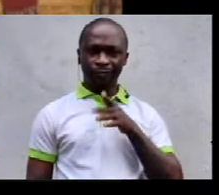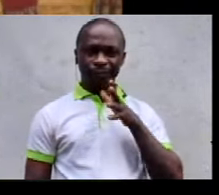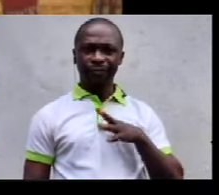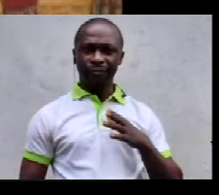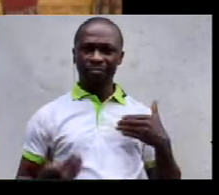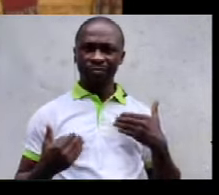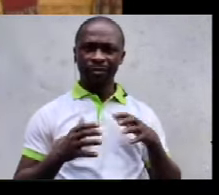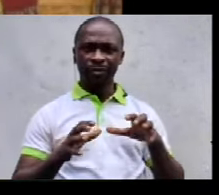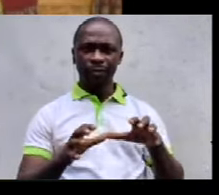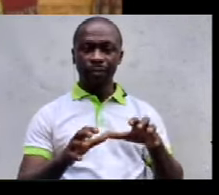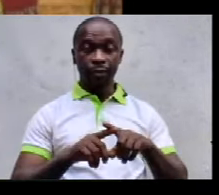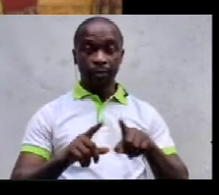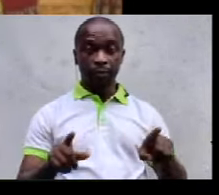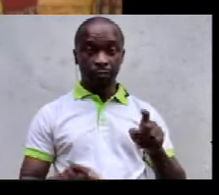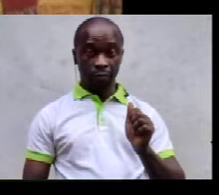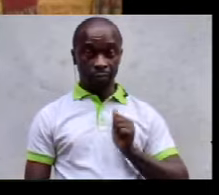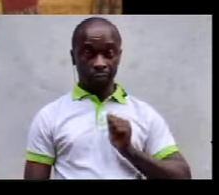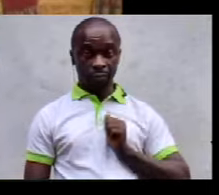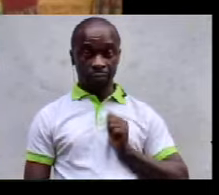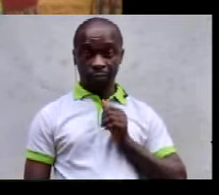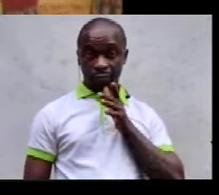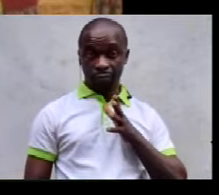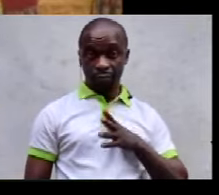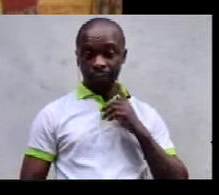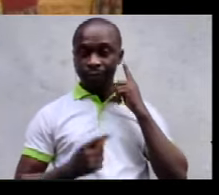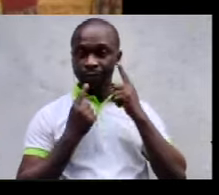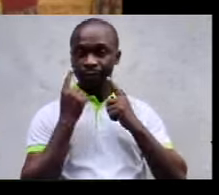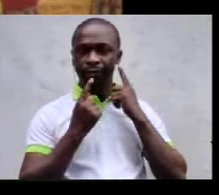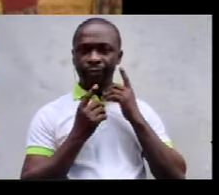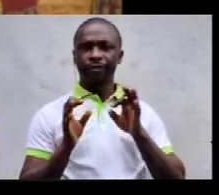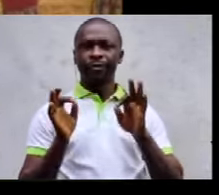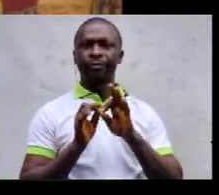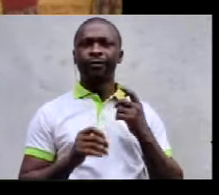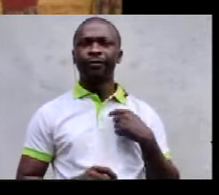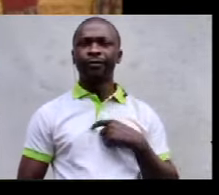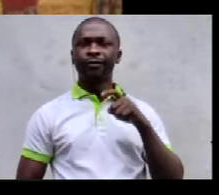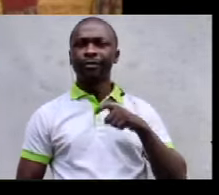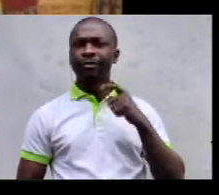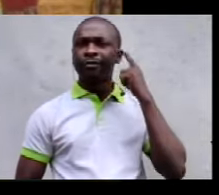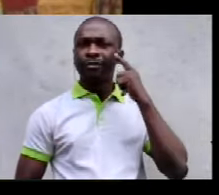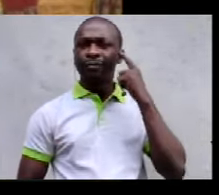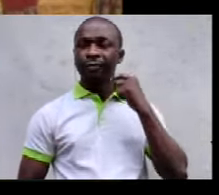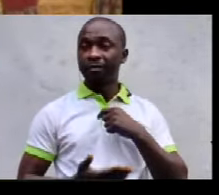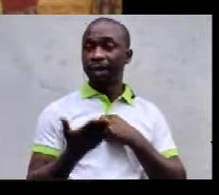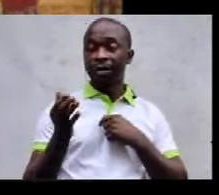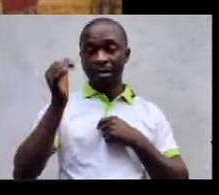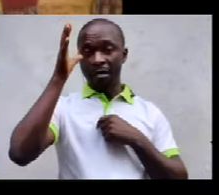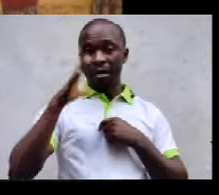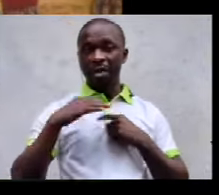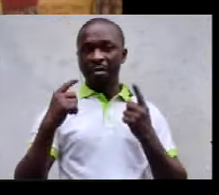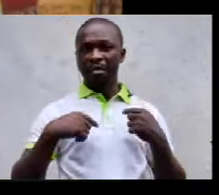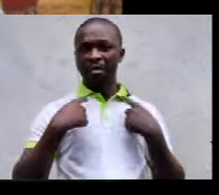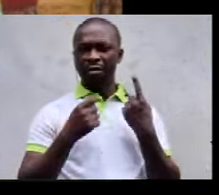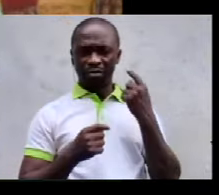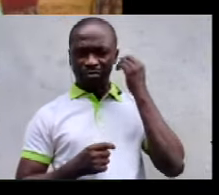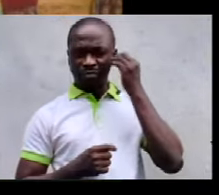sommes prêtes à oser pour aller affronter les hommes? Donc c'est une préparation qu'on doit faire déjà en amont. Mais préparer, c'est-à-dire qu'il faut